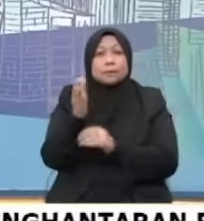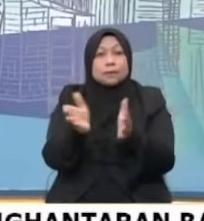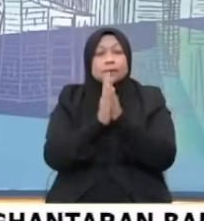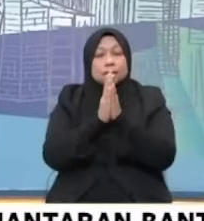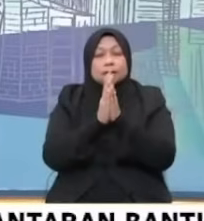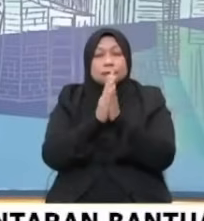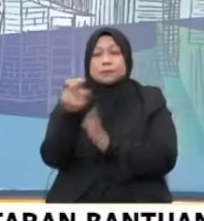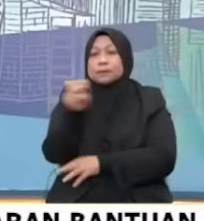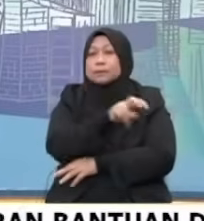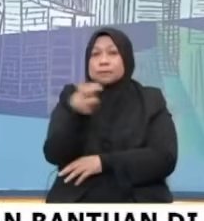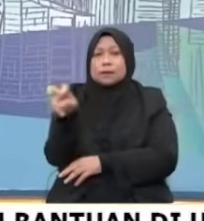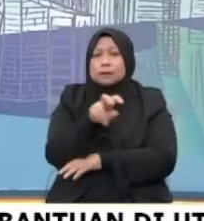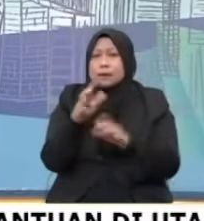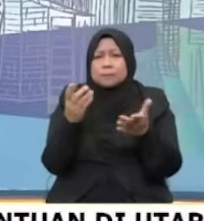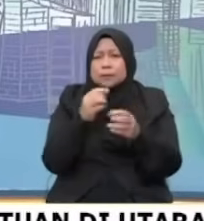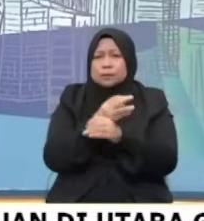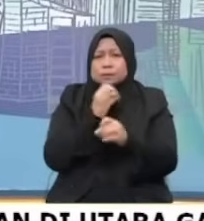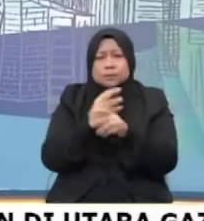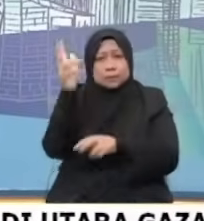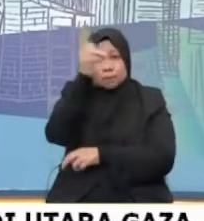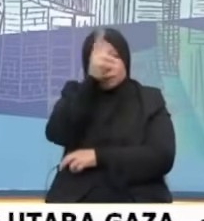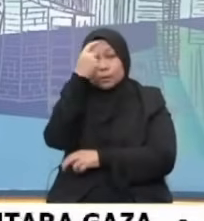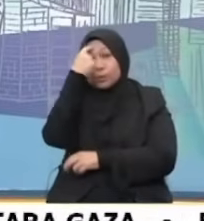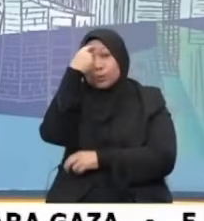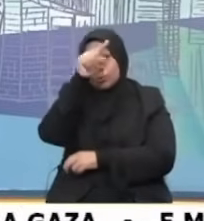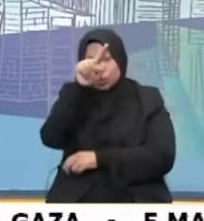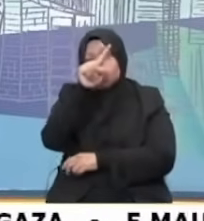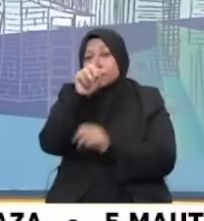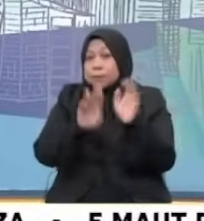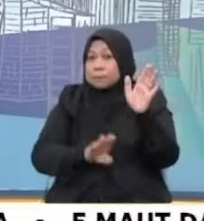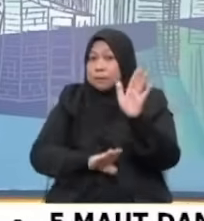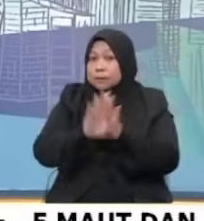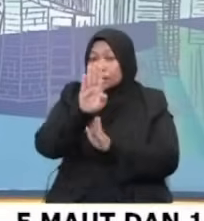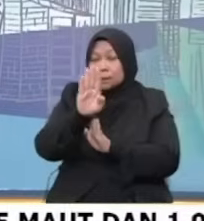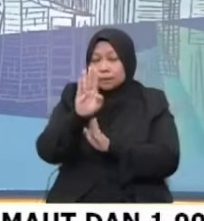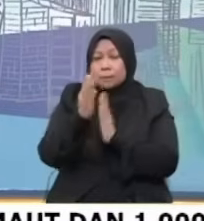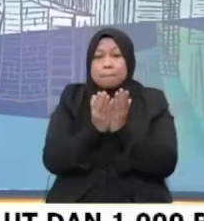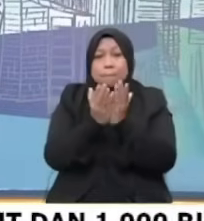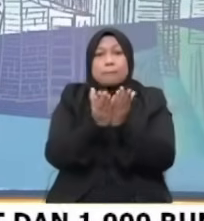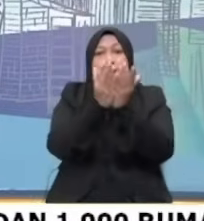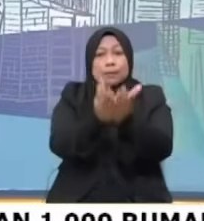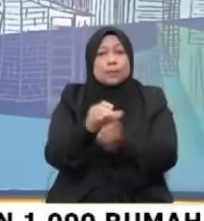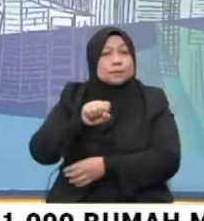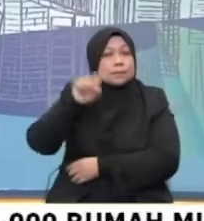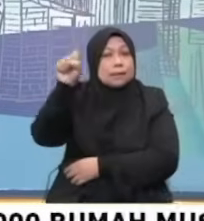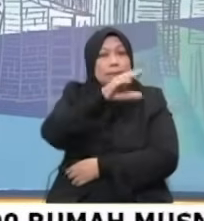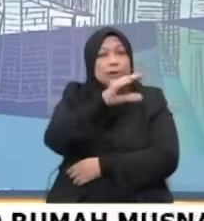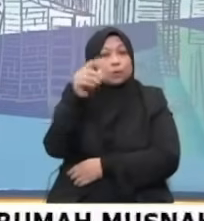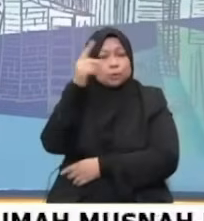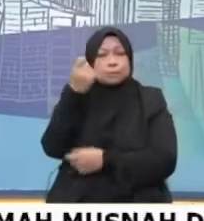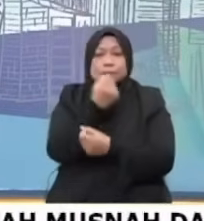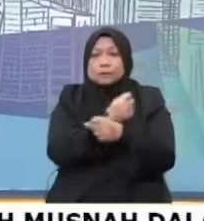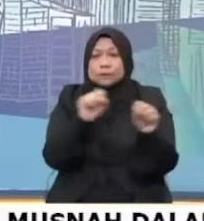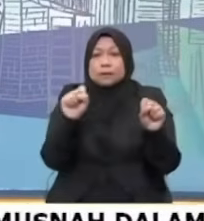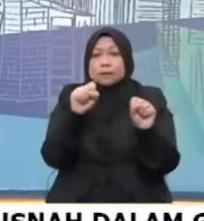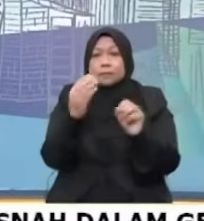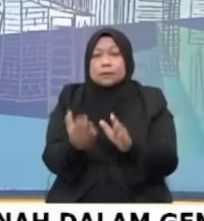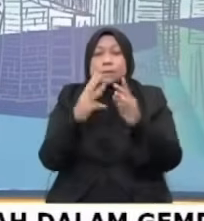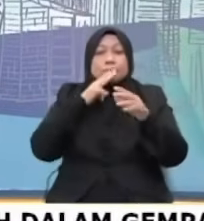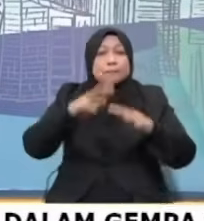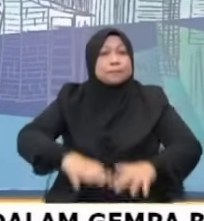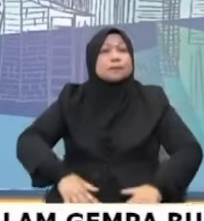menteri pengangkutan menyatakan Apakah usaha kerajaan untuk membangunkan pelabuhan-pelabuhan Sabah sebagai persediaan menghadapi